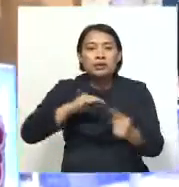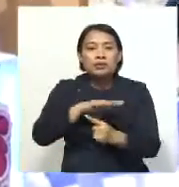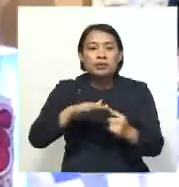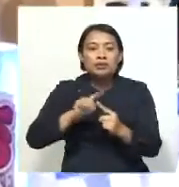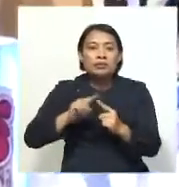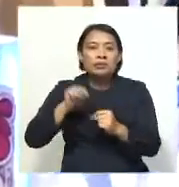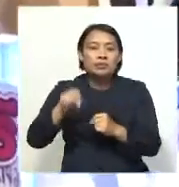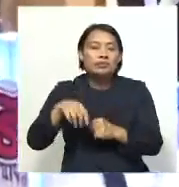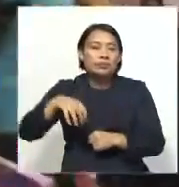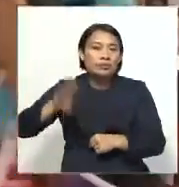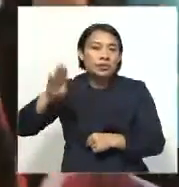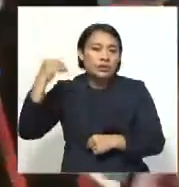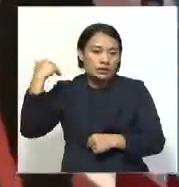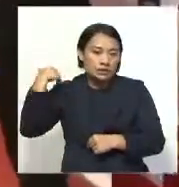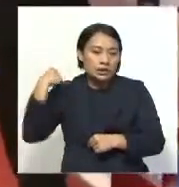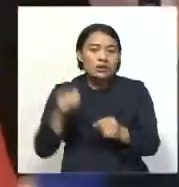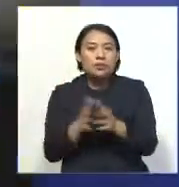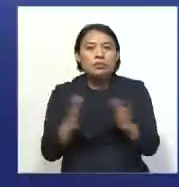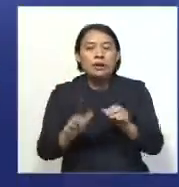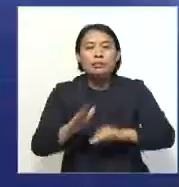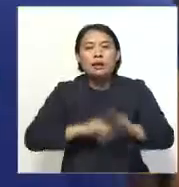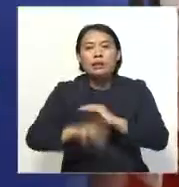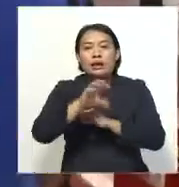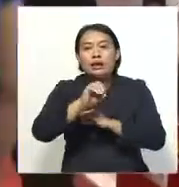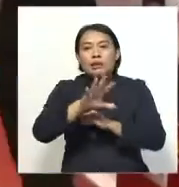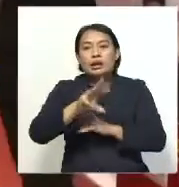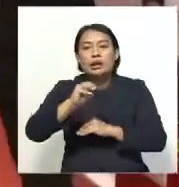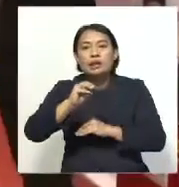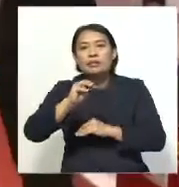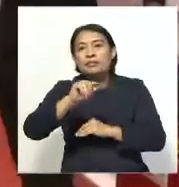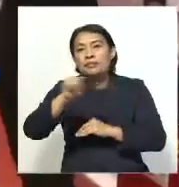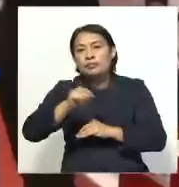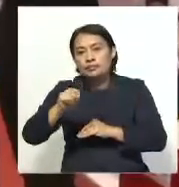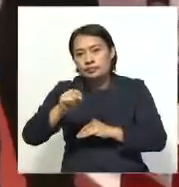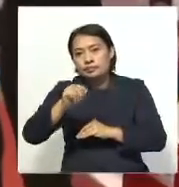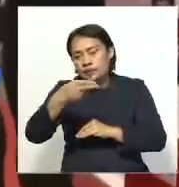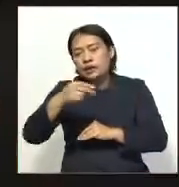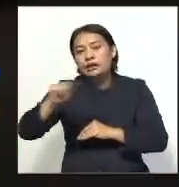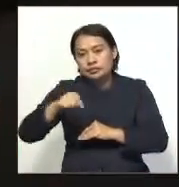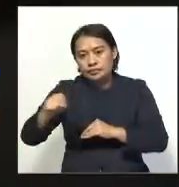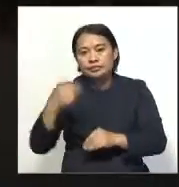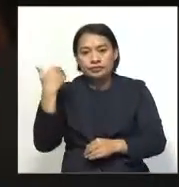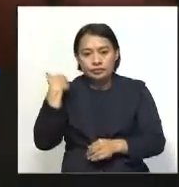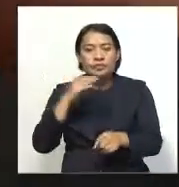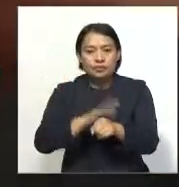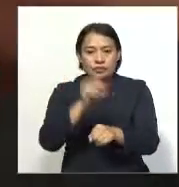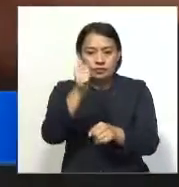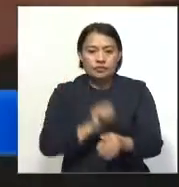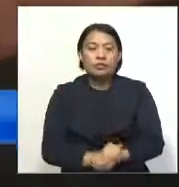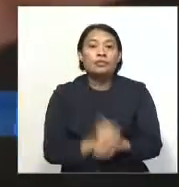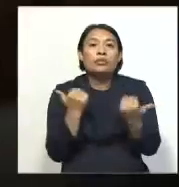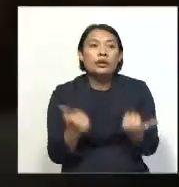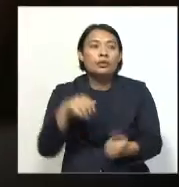ถี่ที่บริษัทมีอยู่ในปัจจุบันก็มีมากถึง55เมกะเฮิรตซ์ยังเพียงพอที่จะรองรับจำนวนลูกค้าที่มีอยู่ขณะ